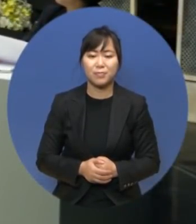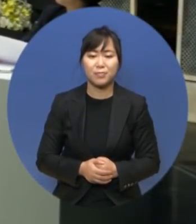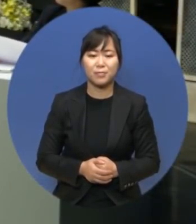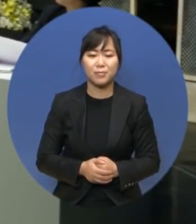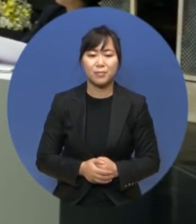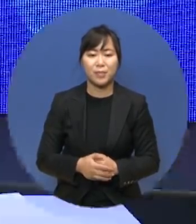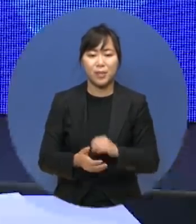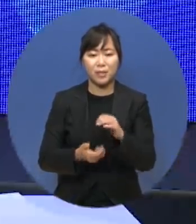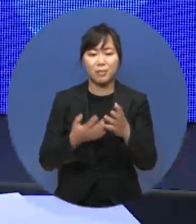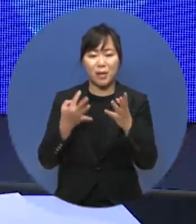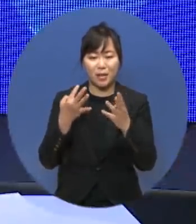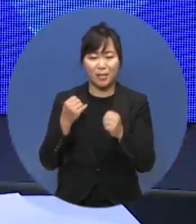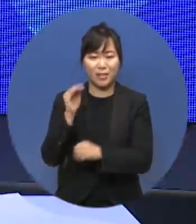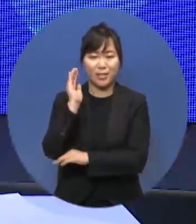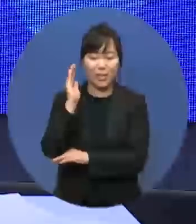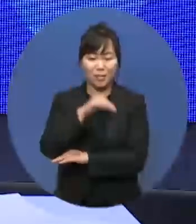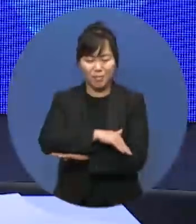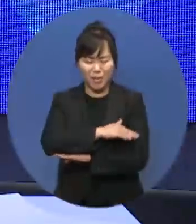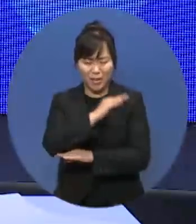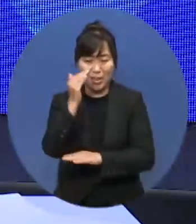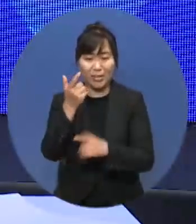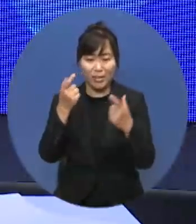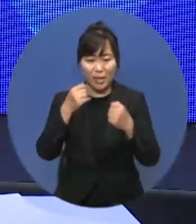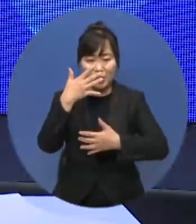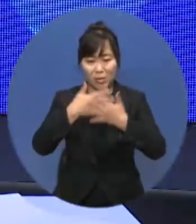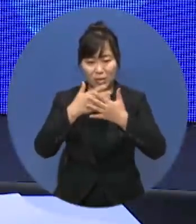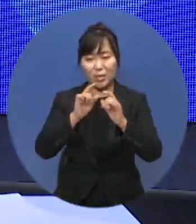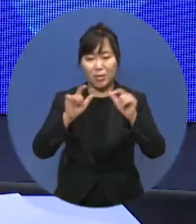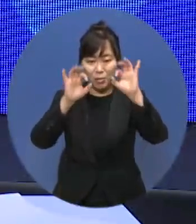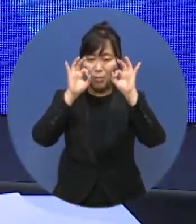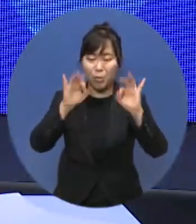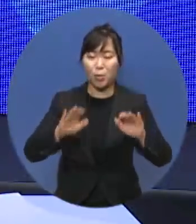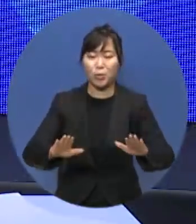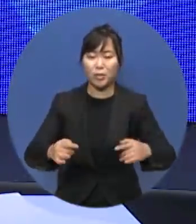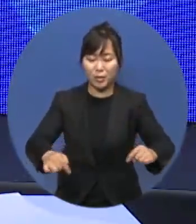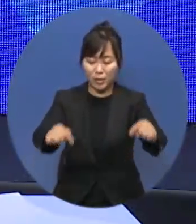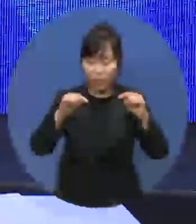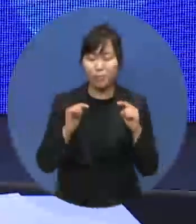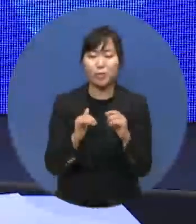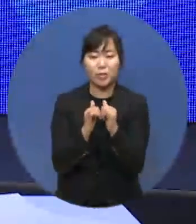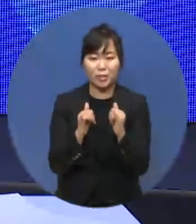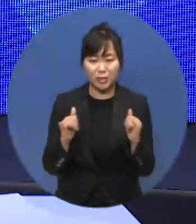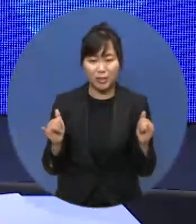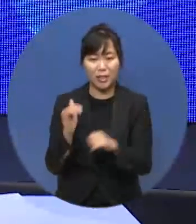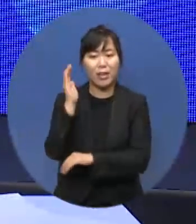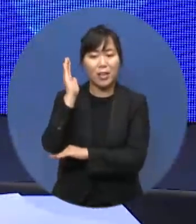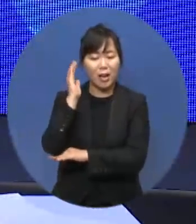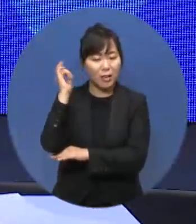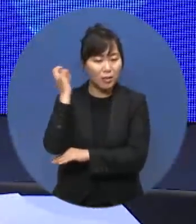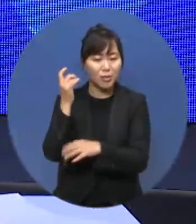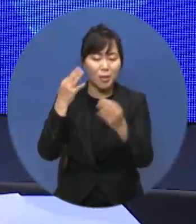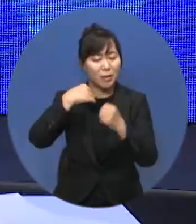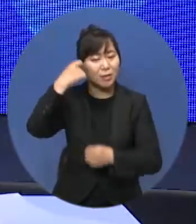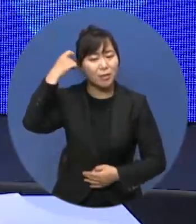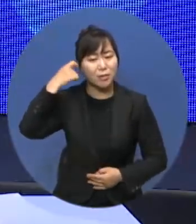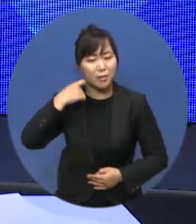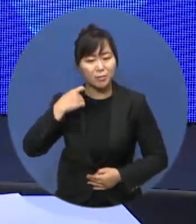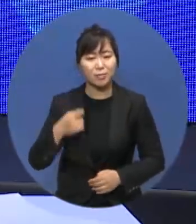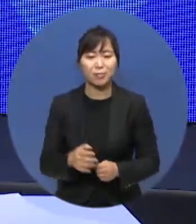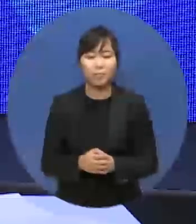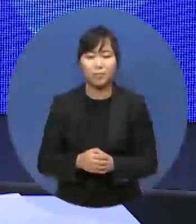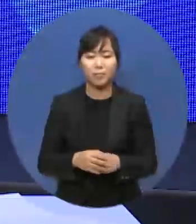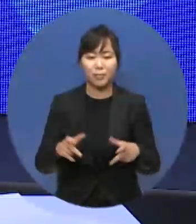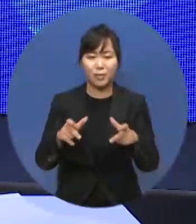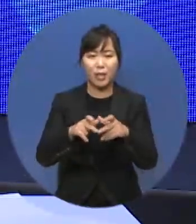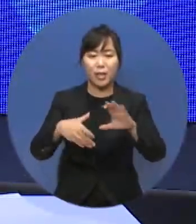앞에서 이미 많은 얘기를 하긴 했지만 또 영상이나 이러한 것들을 보면서 이제 오늘 참여해 주신 분들 얘기를 들으면서 또 많은 걸 느끼게 되는 것 같습니다.